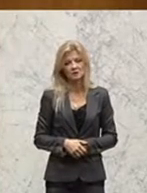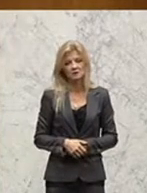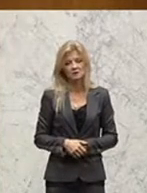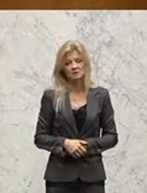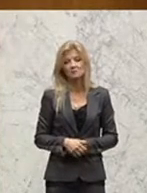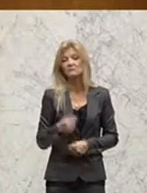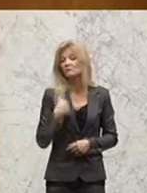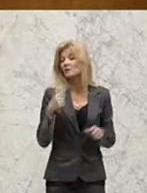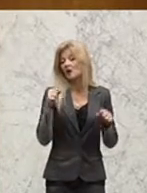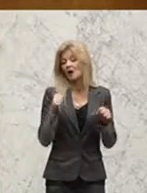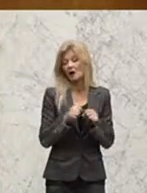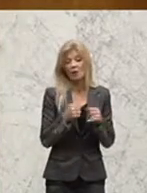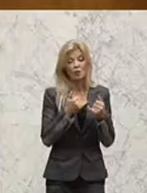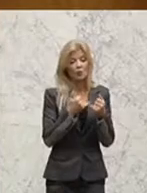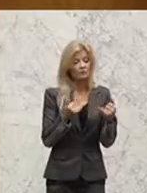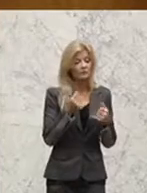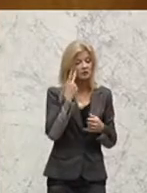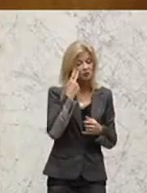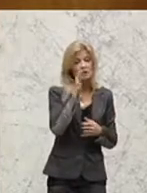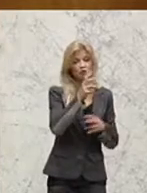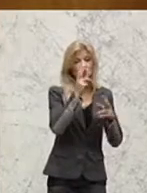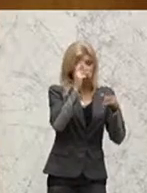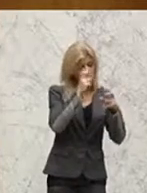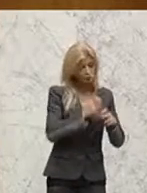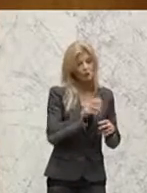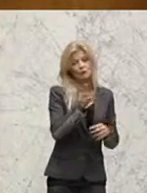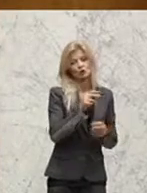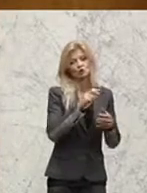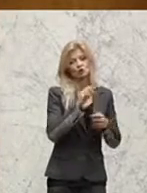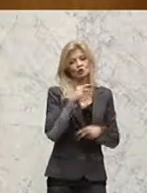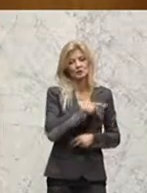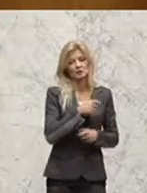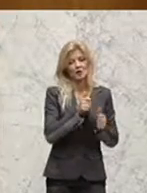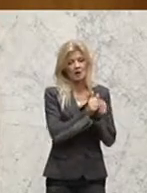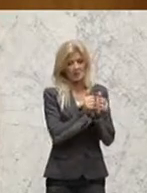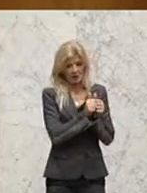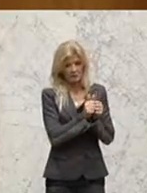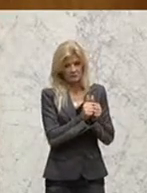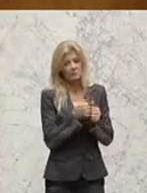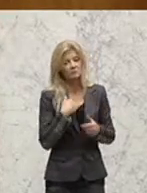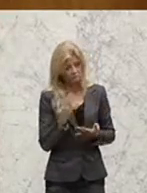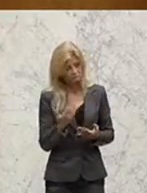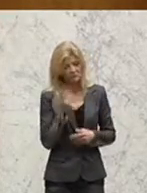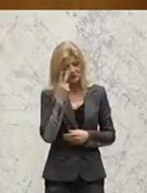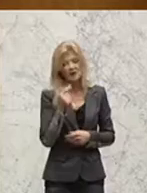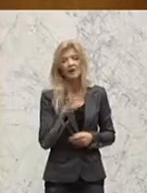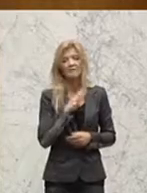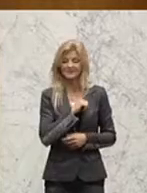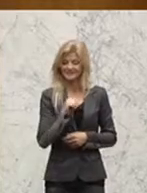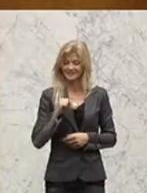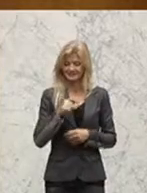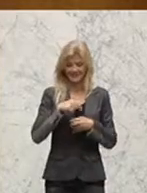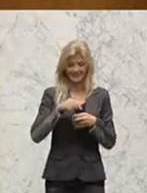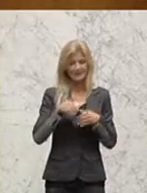der Sozialpartner beschäftigen. Aber als Innenministerin halte ich eine weitere Öffnung des